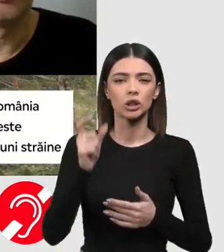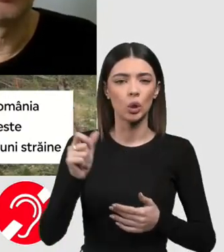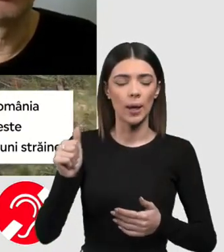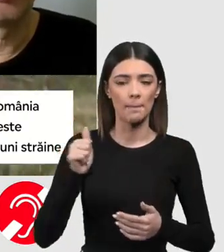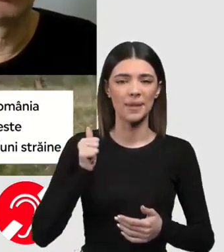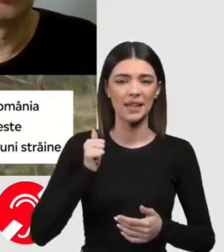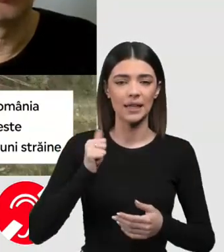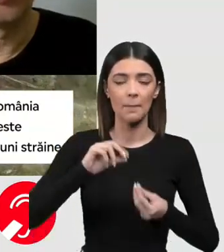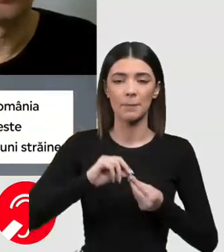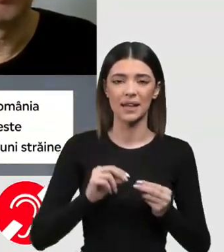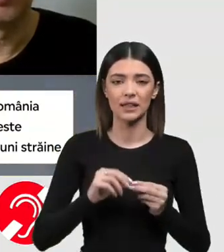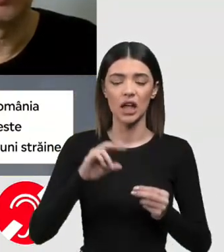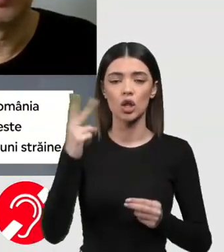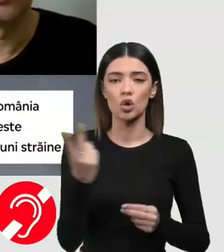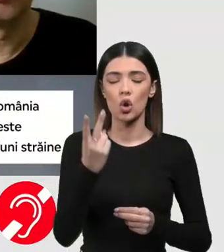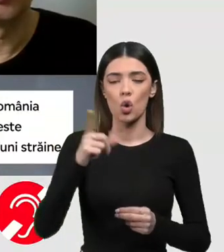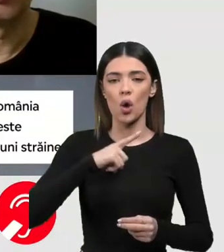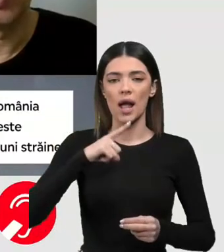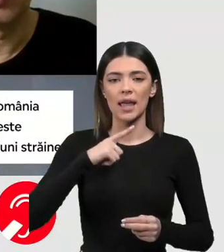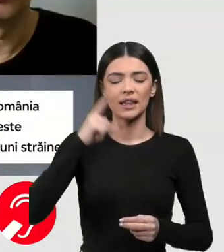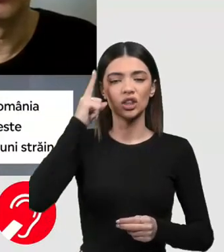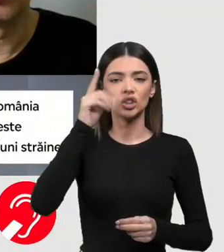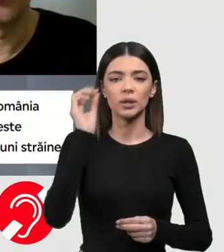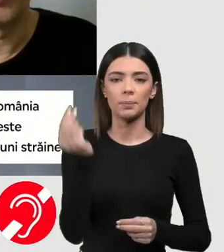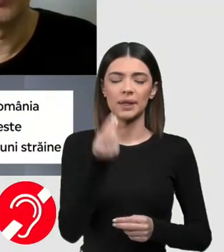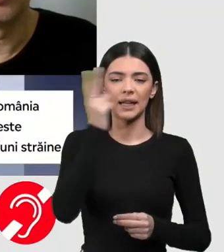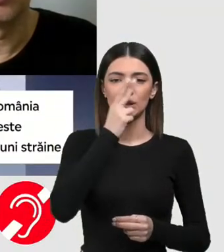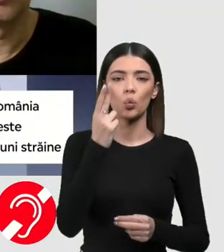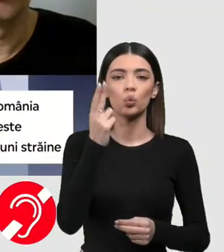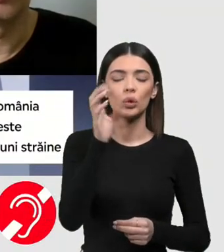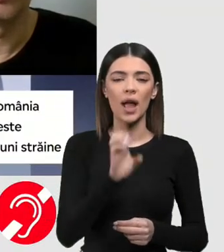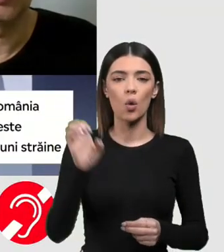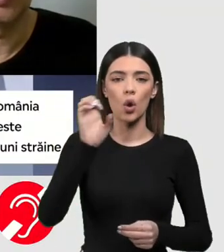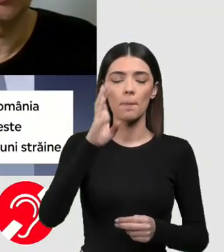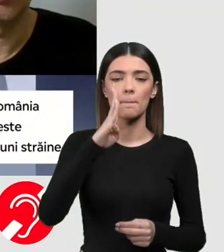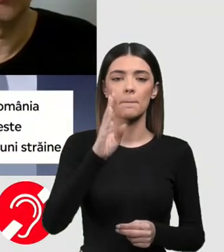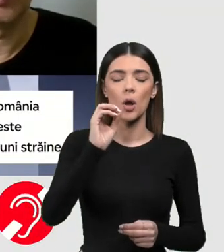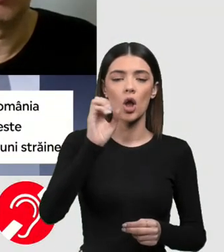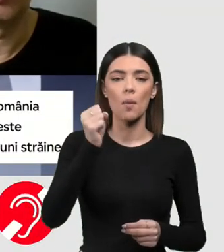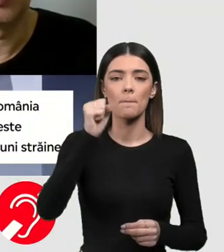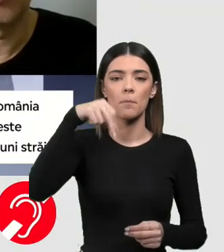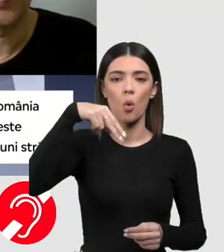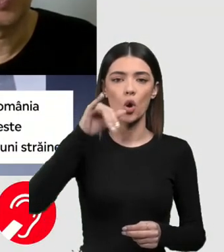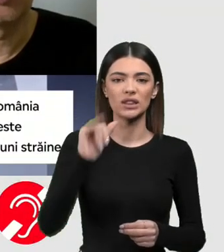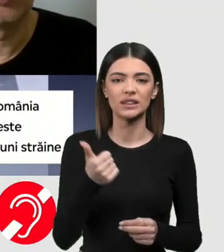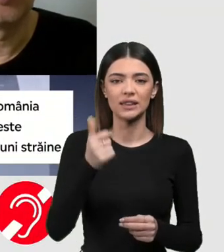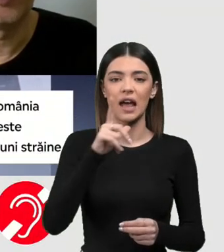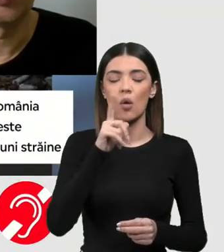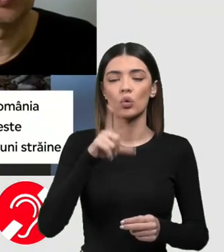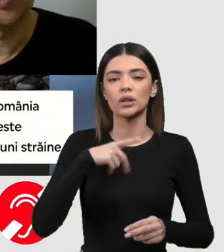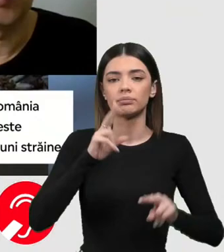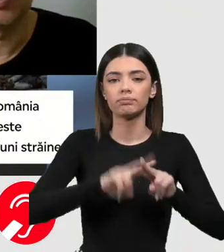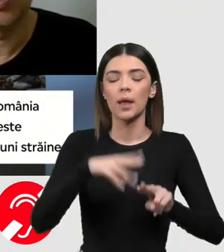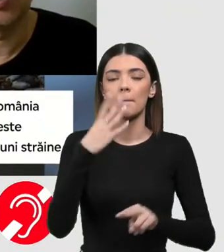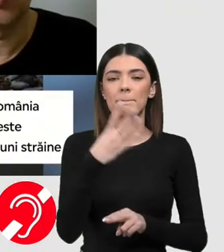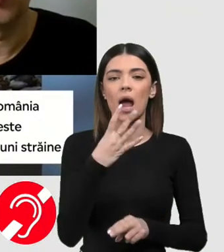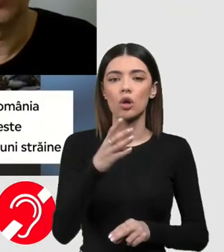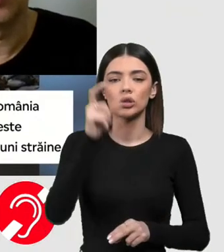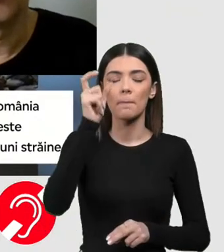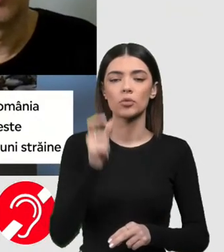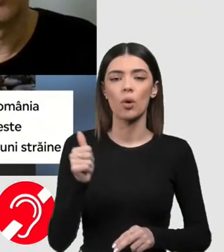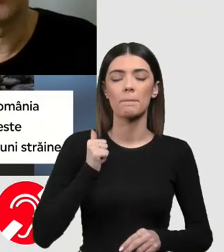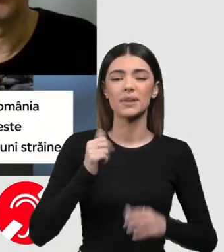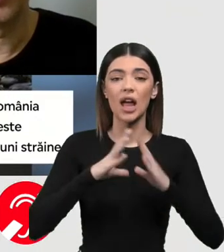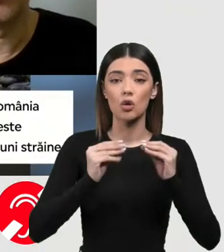Pe locul 2 urmează, bineînțeles, misiunea Uniunii Europene din Bosnia și Herțegovina, unde acolo 400 de militari